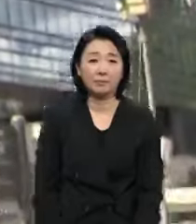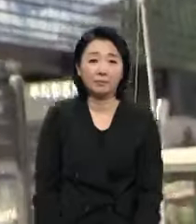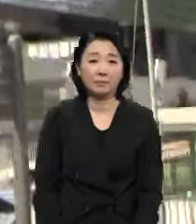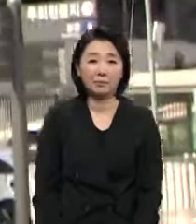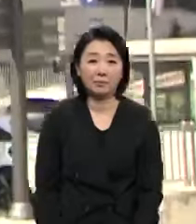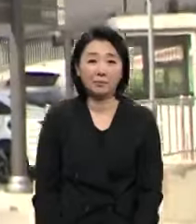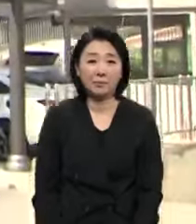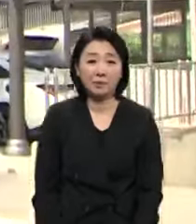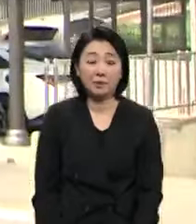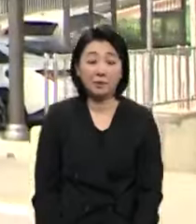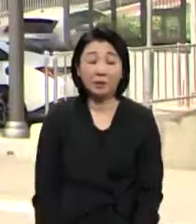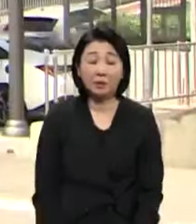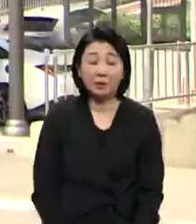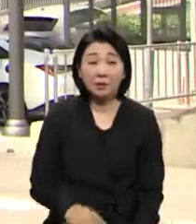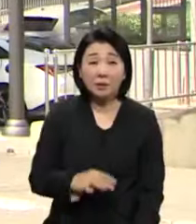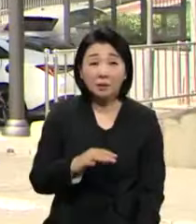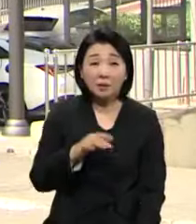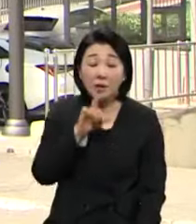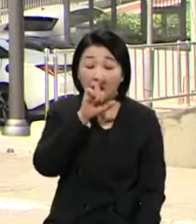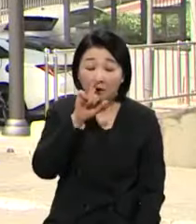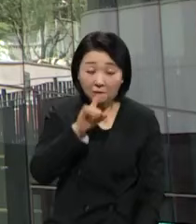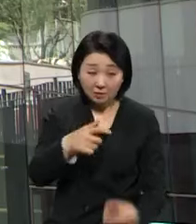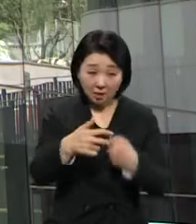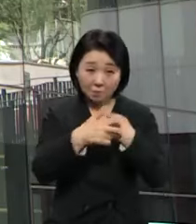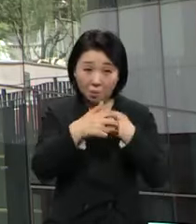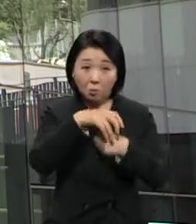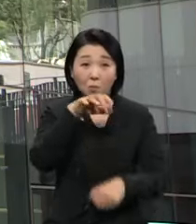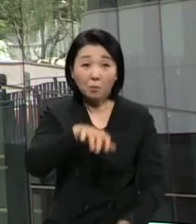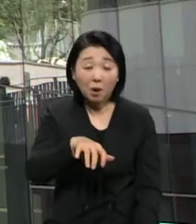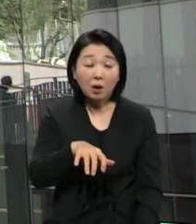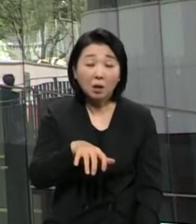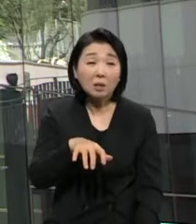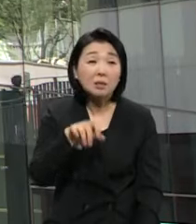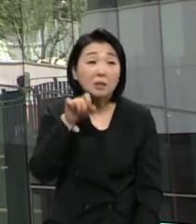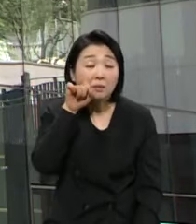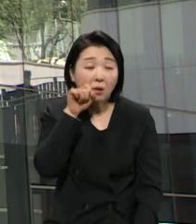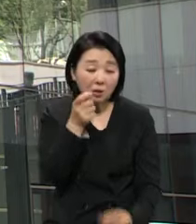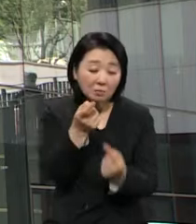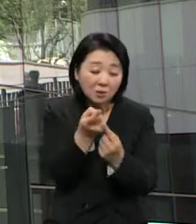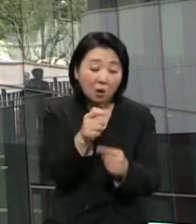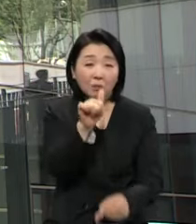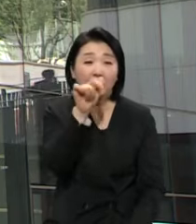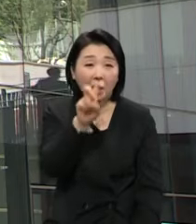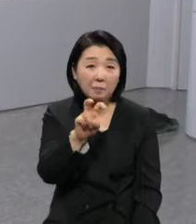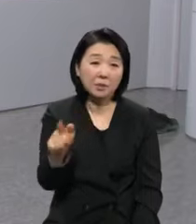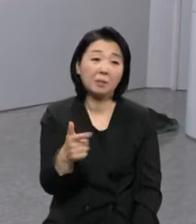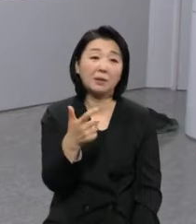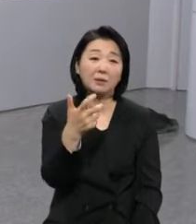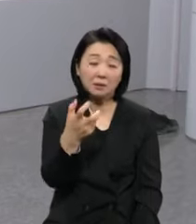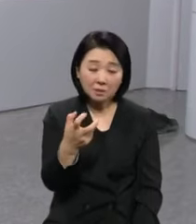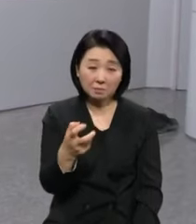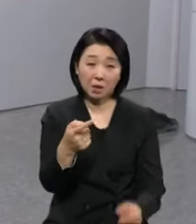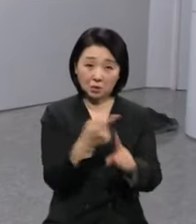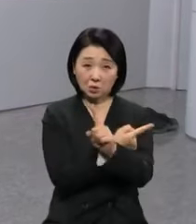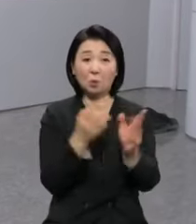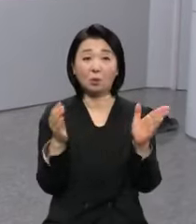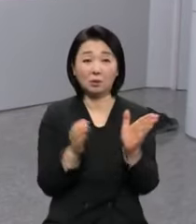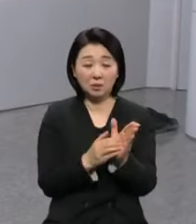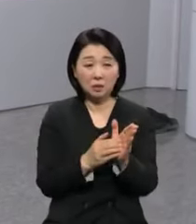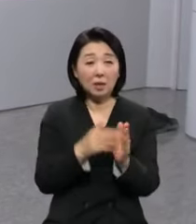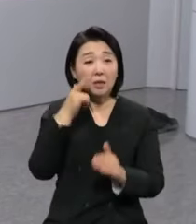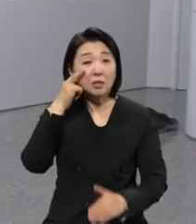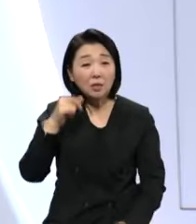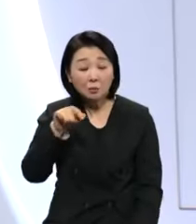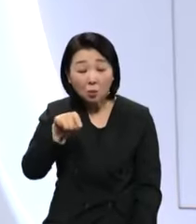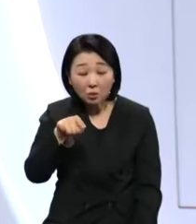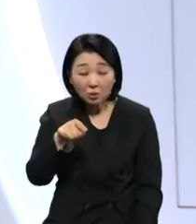연세암병원은 지난해 전립선암 중입자 치료를 도입해 1년 만에 270명을 치료했습니다. 일본에선 항암과 중입자